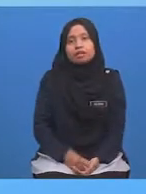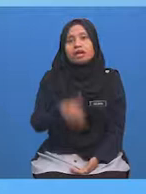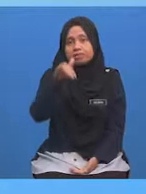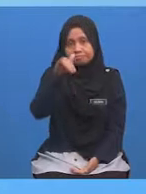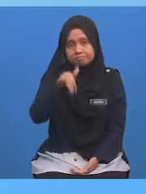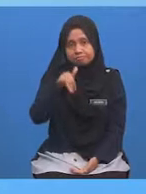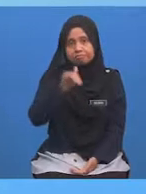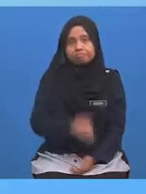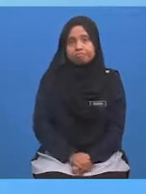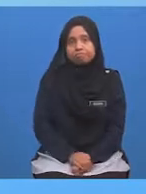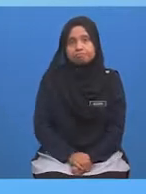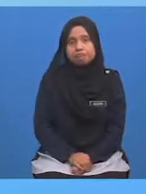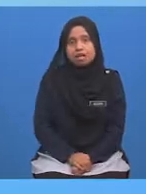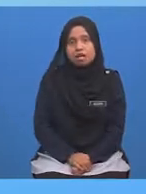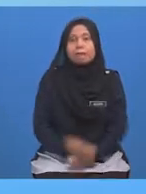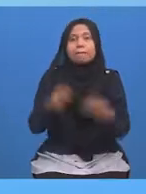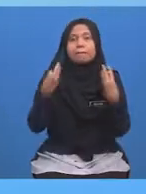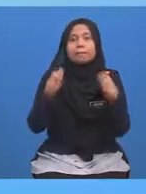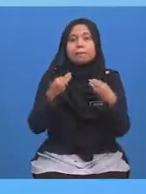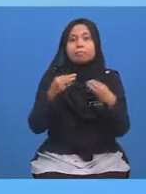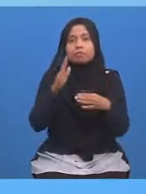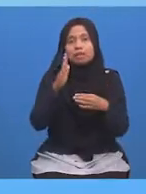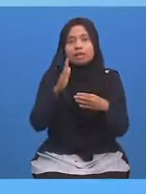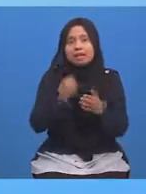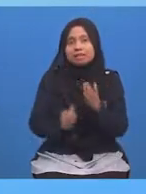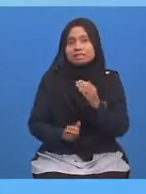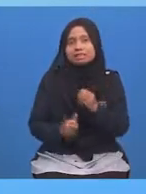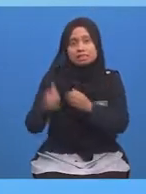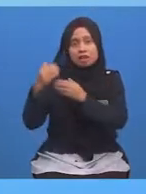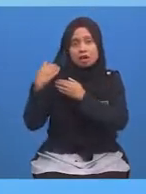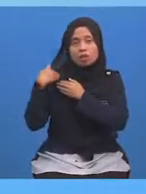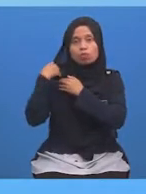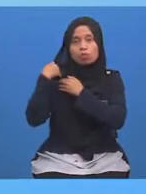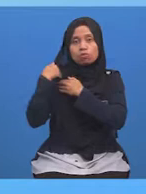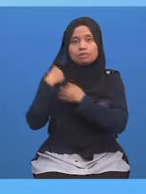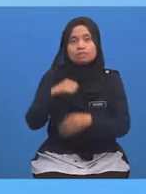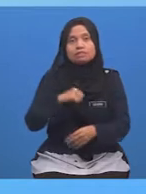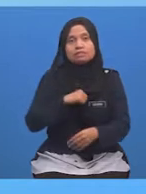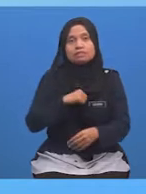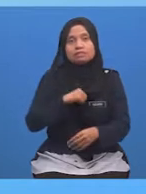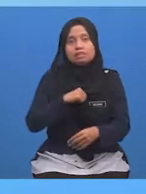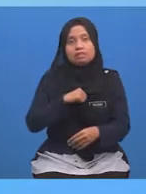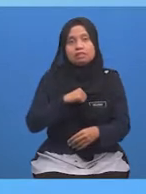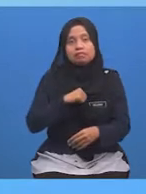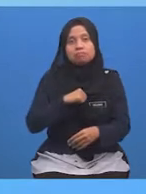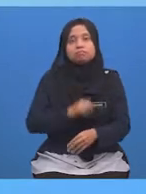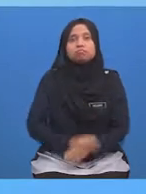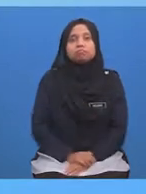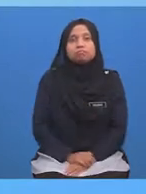Ya, pemilik akan menanggung liability tidak terhad,